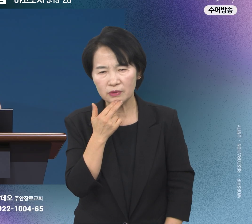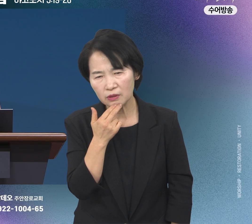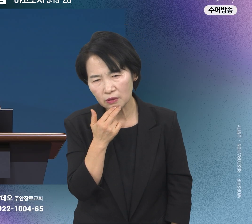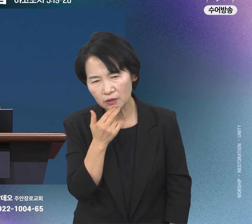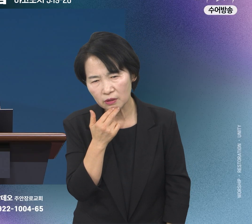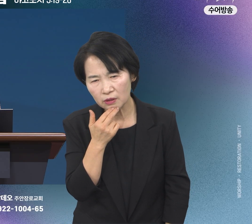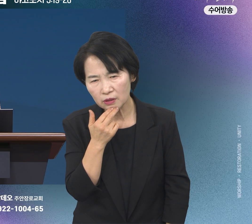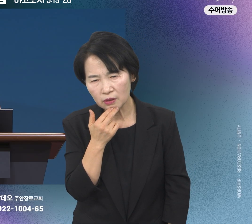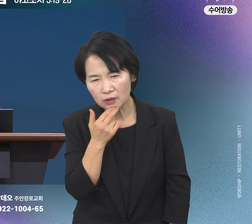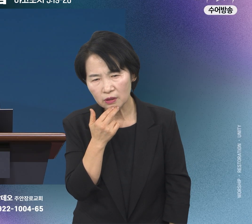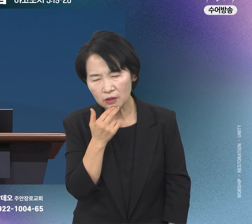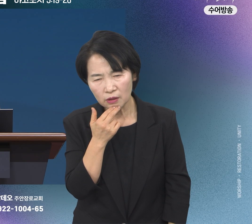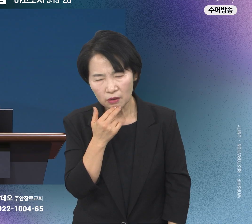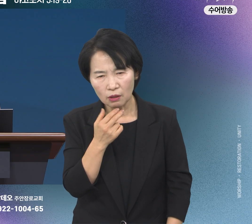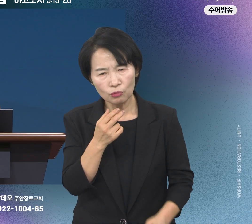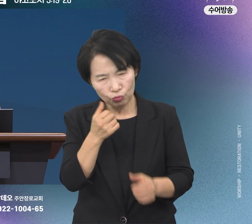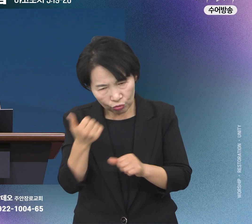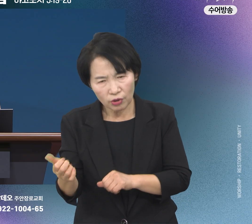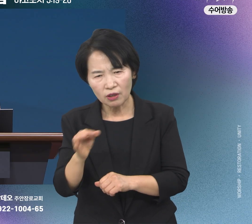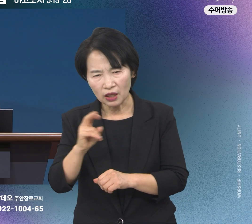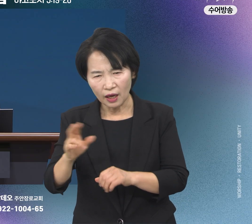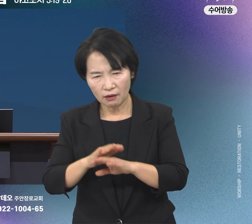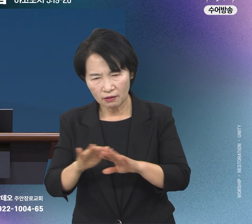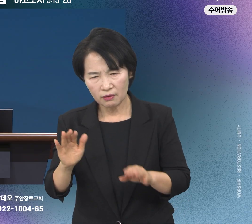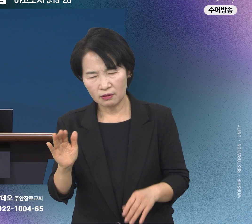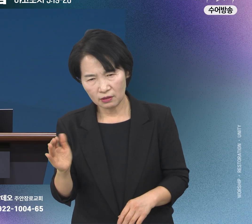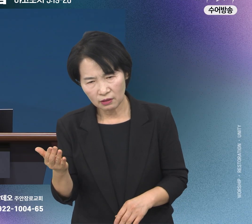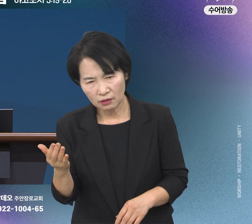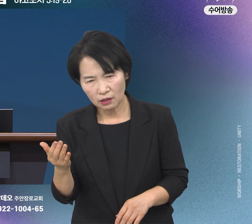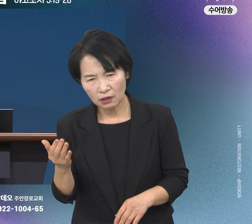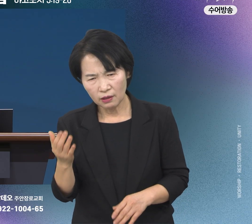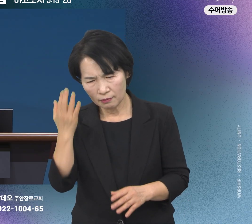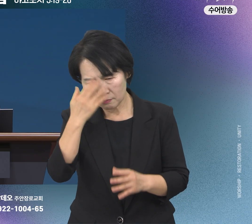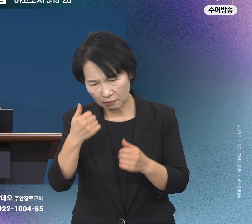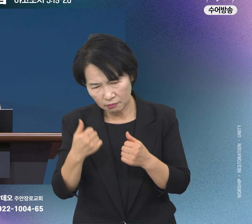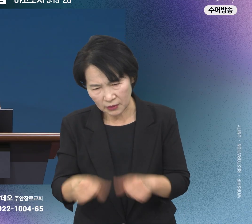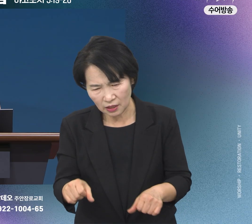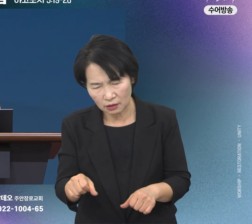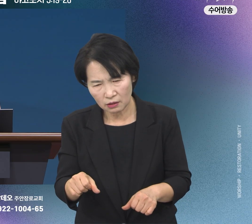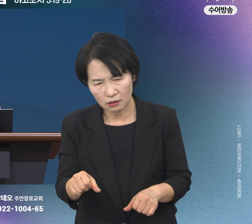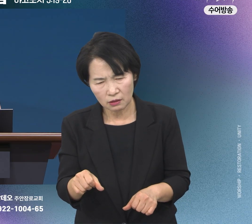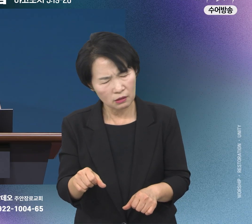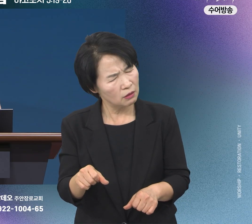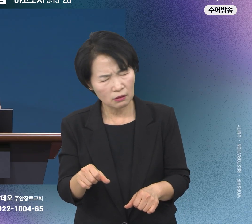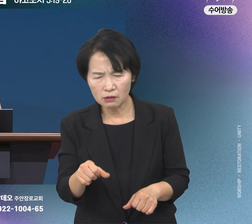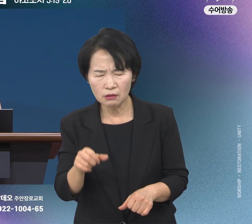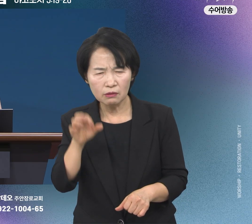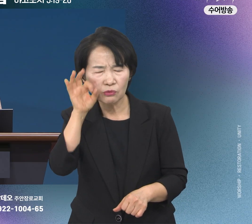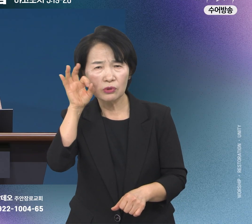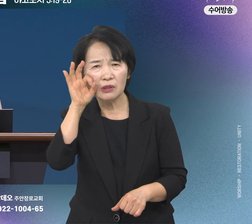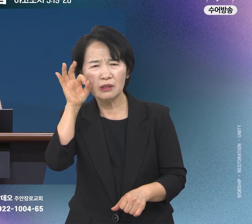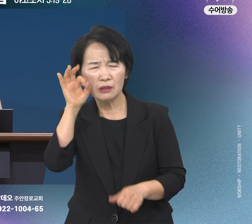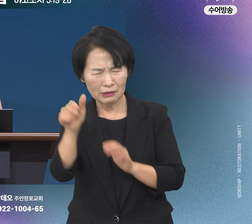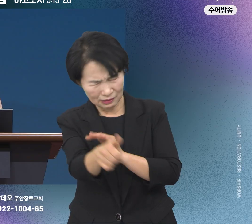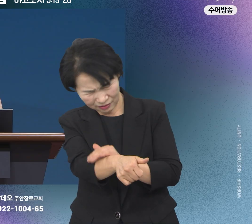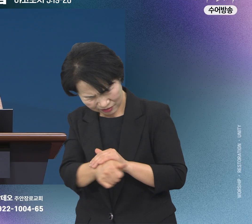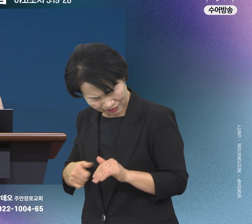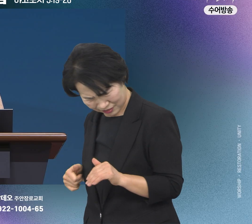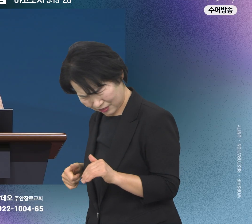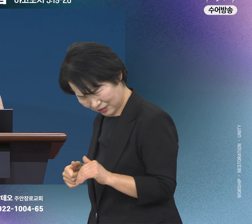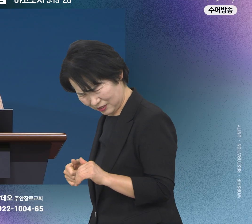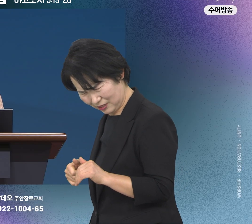든 생각은 죽어야겠다였습니다. 너무 수치스러워서요. 하나님을 위해서 했던 모든